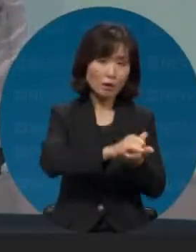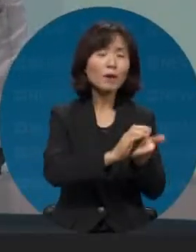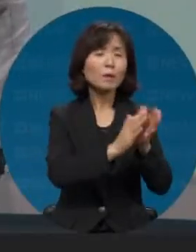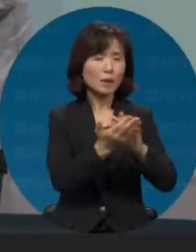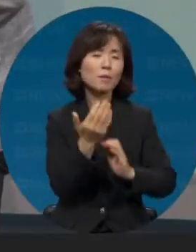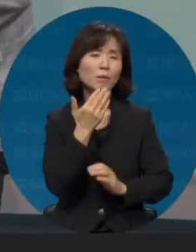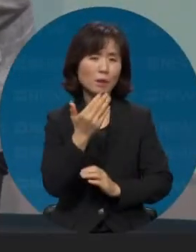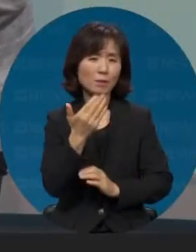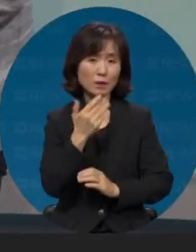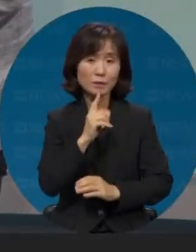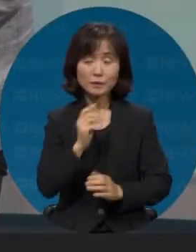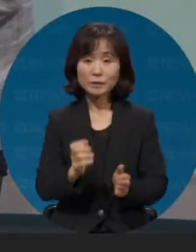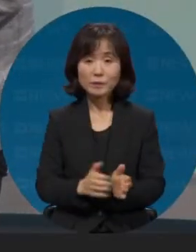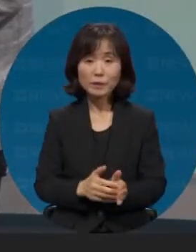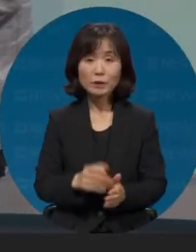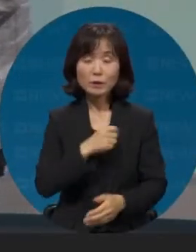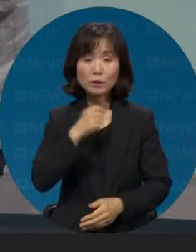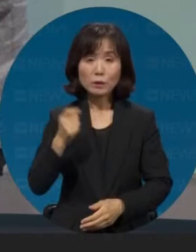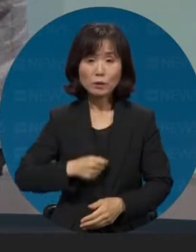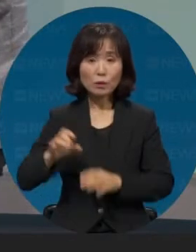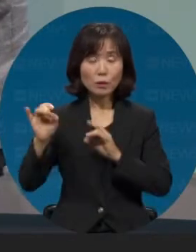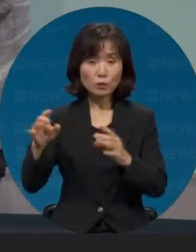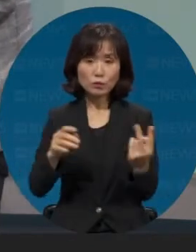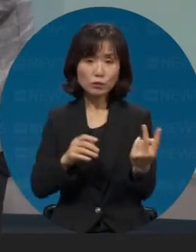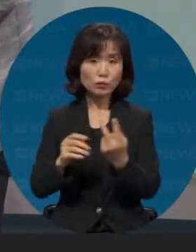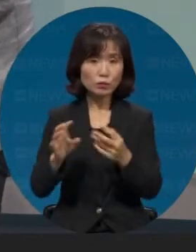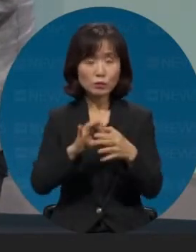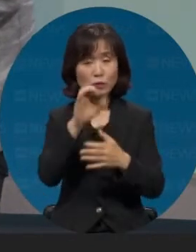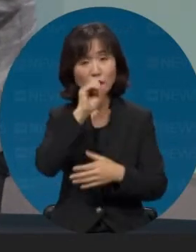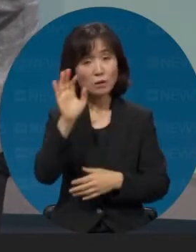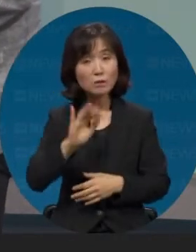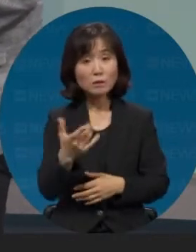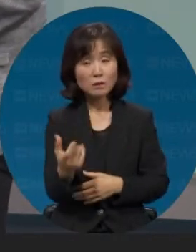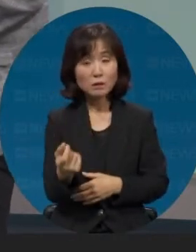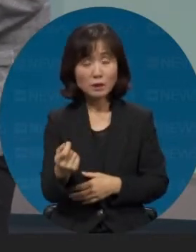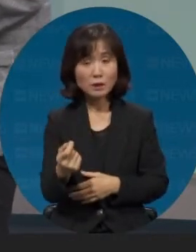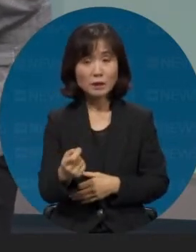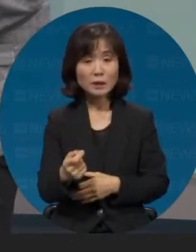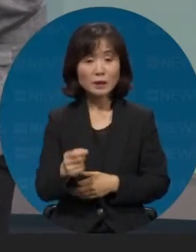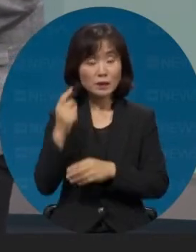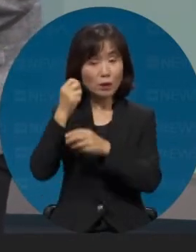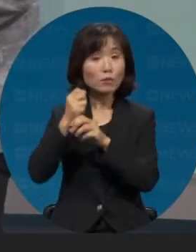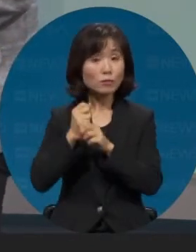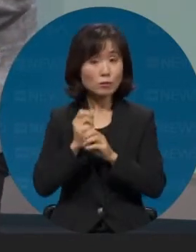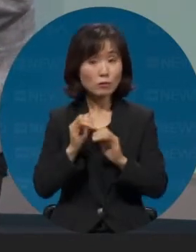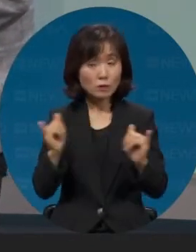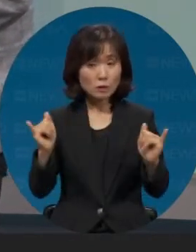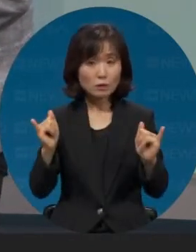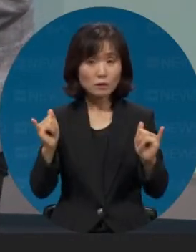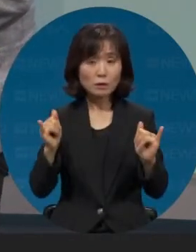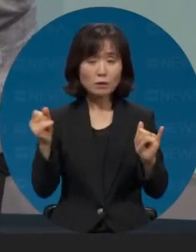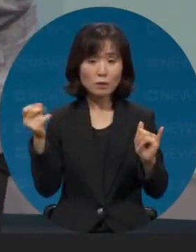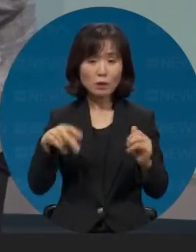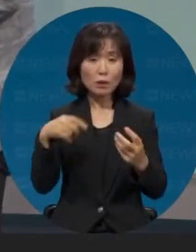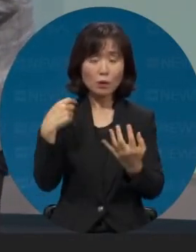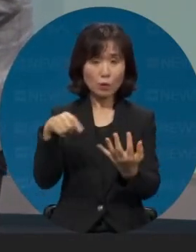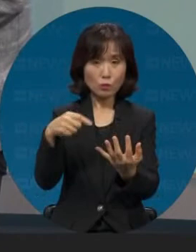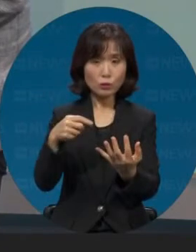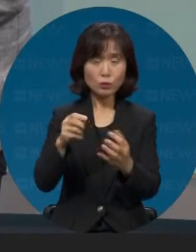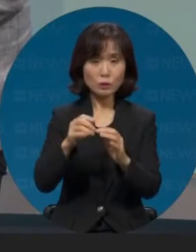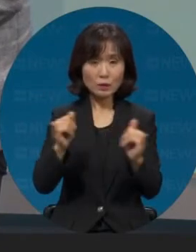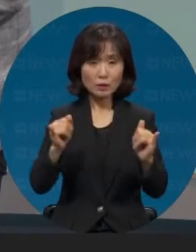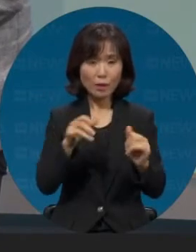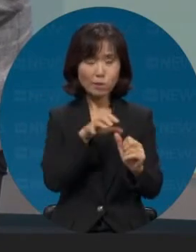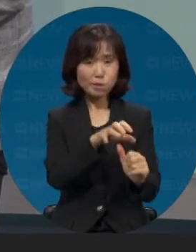있다고 말했습니다 중국과 호주의 관계가 상당히 좋지 못한 것 같은데 이렇게 연구자들을 과 교육을 하는 사람들을